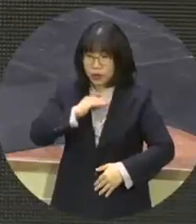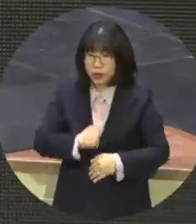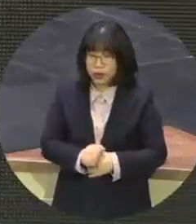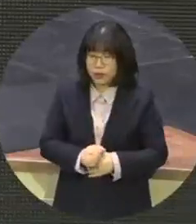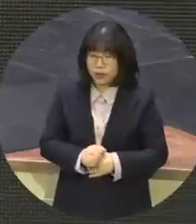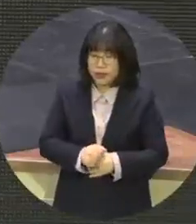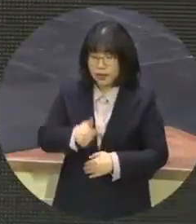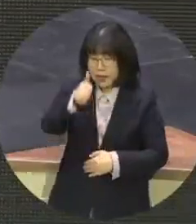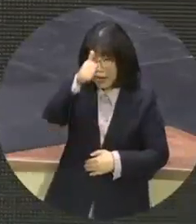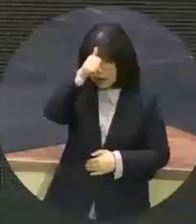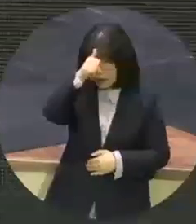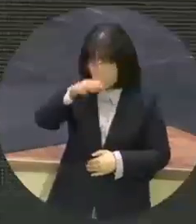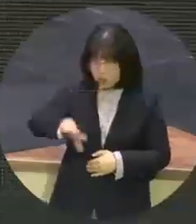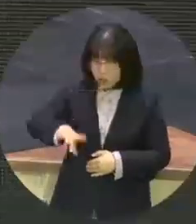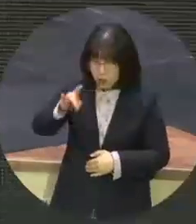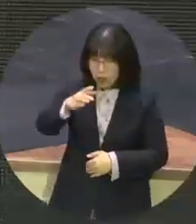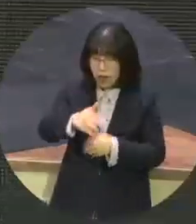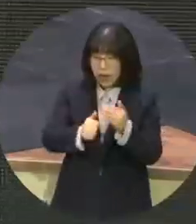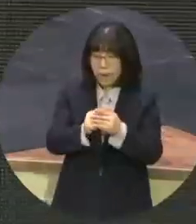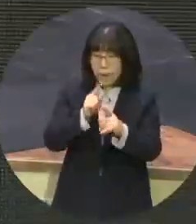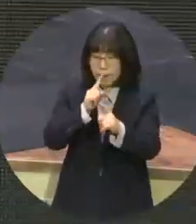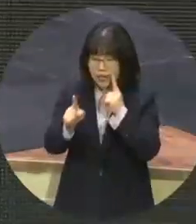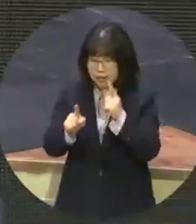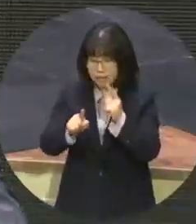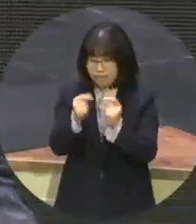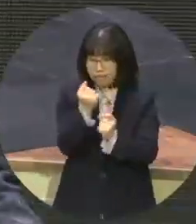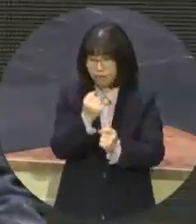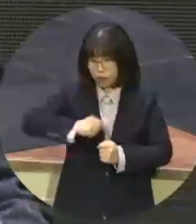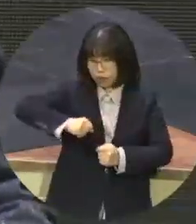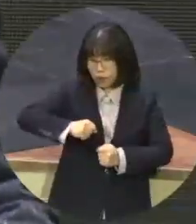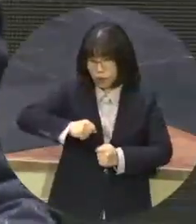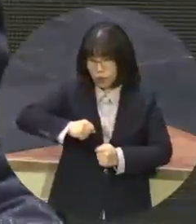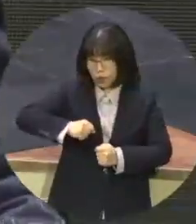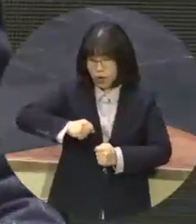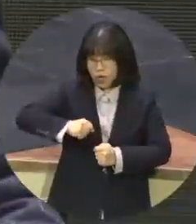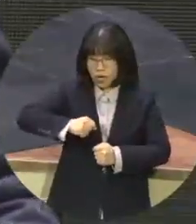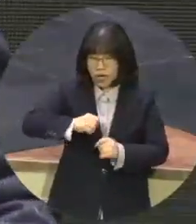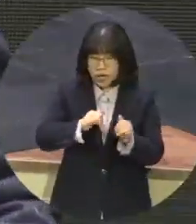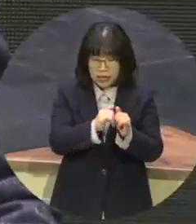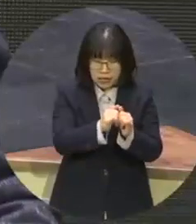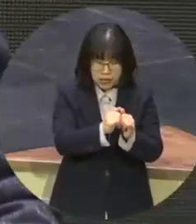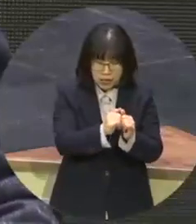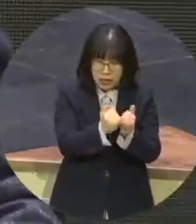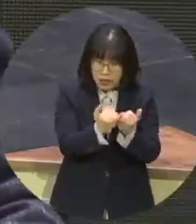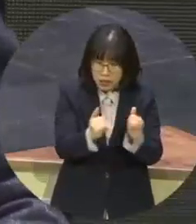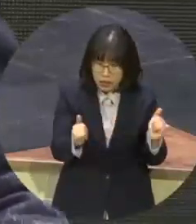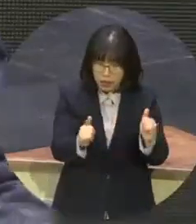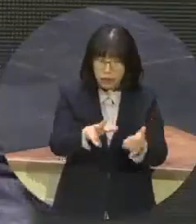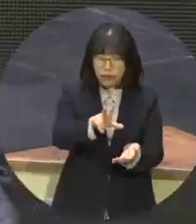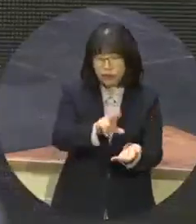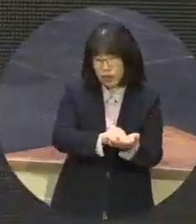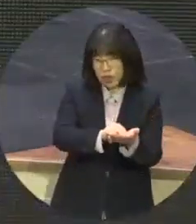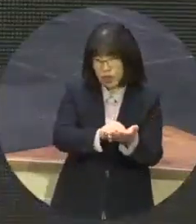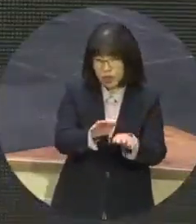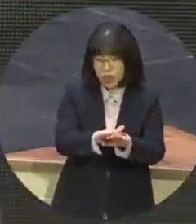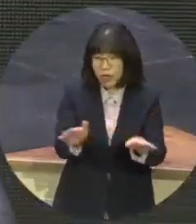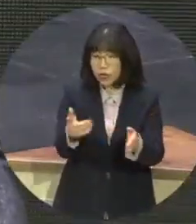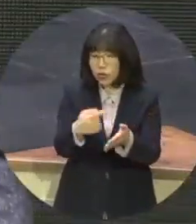아담이 하나님 말씀에 불순종하면서 시작된 인간의 근본 문제. 이